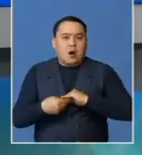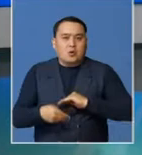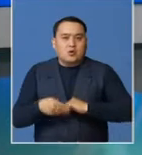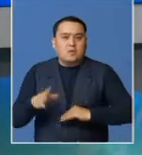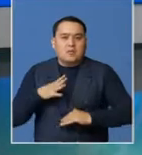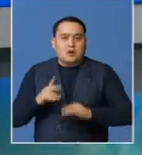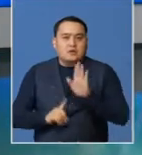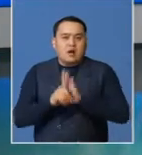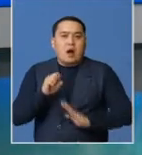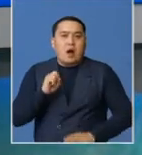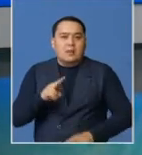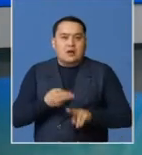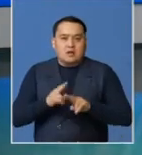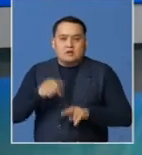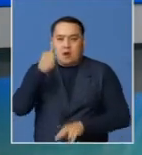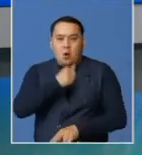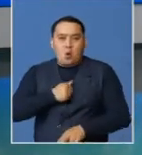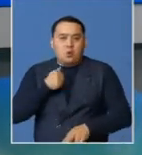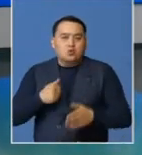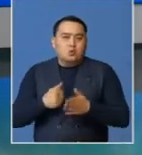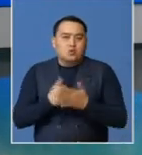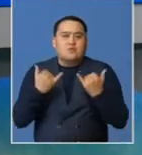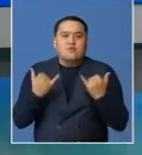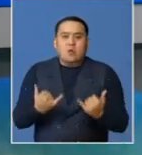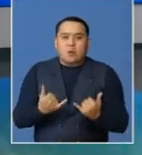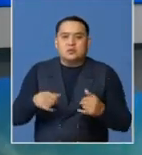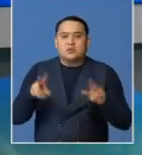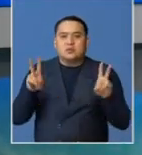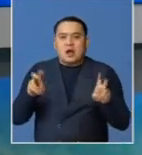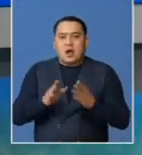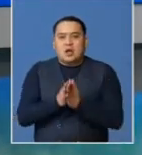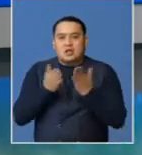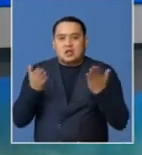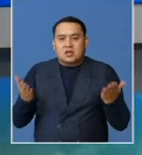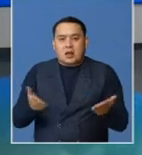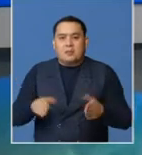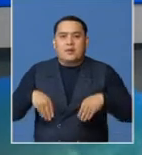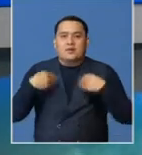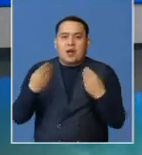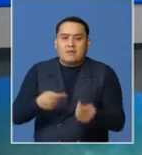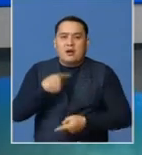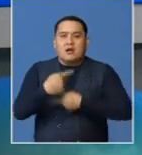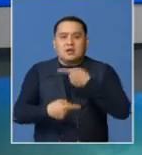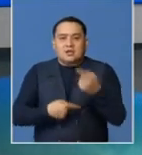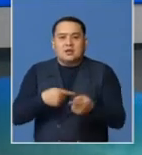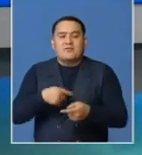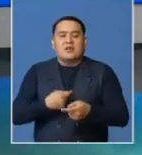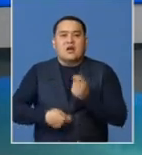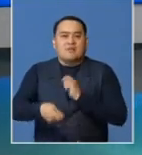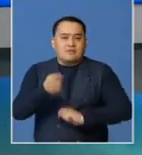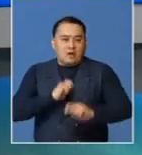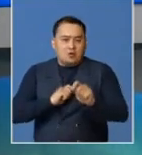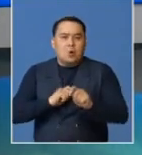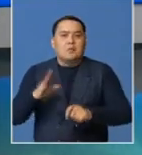был дан еще в апреле этого года. И до сегодняшнего дня знамя и книга марафона передавалась в виде эстафеты